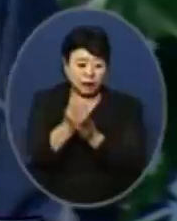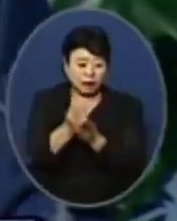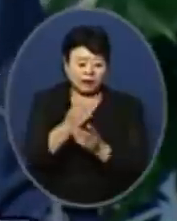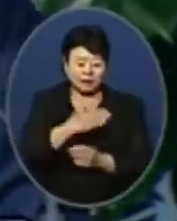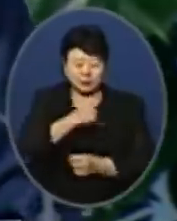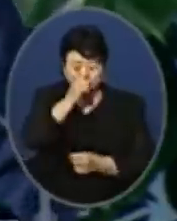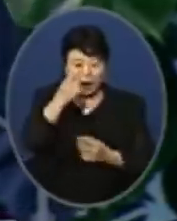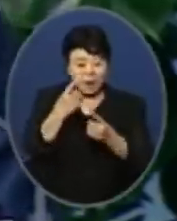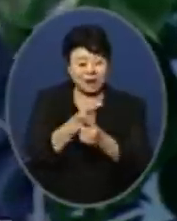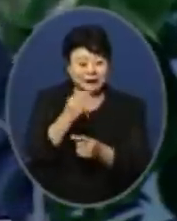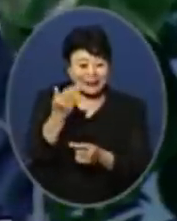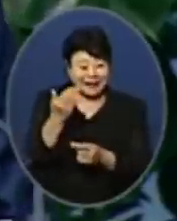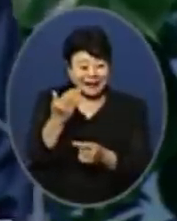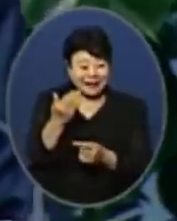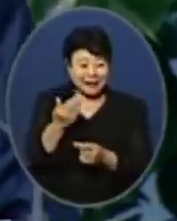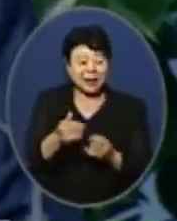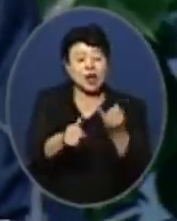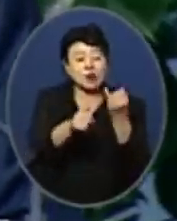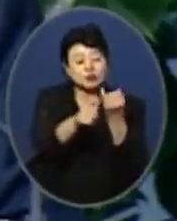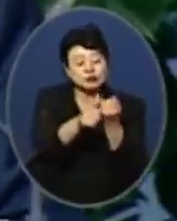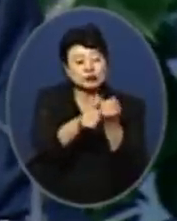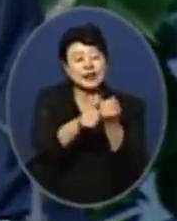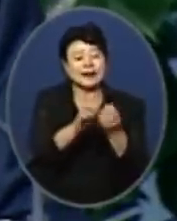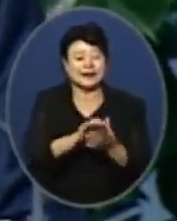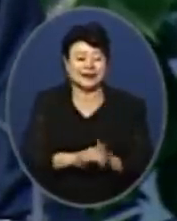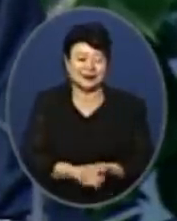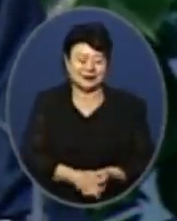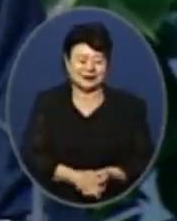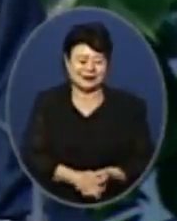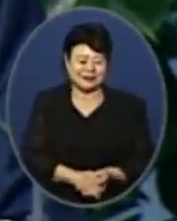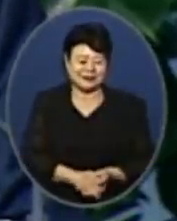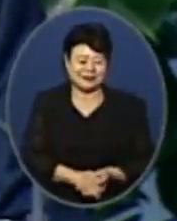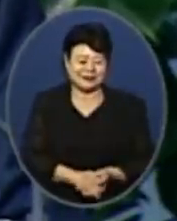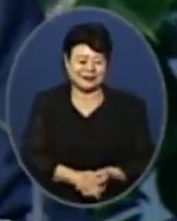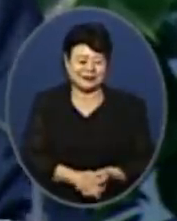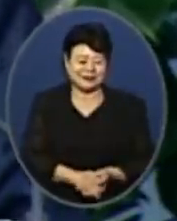가시더라고. 그게 부부요.